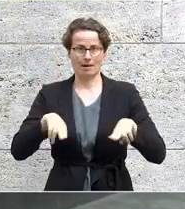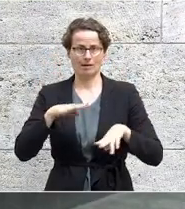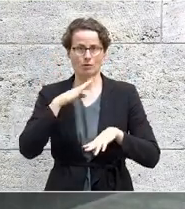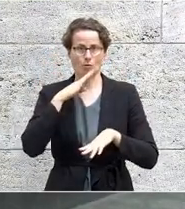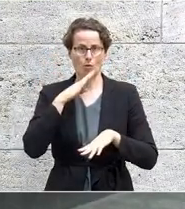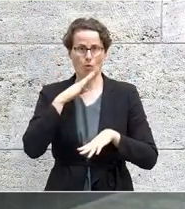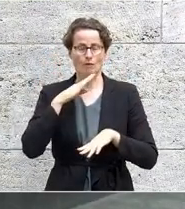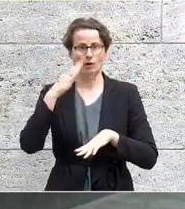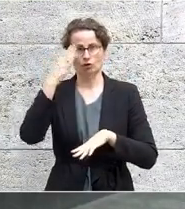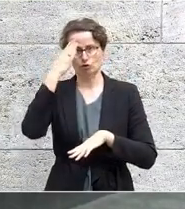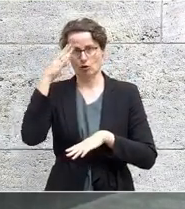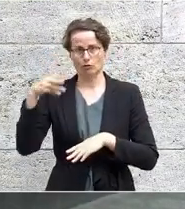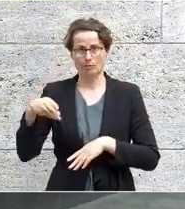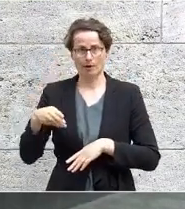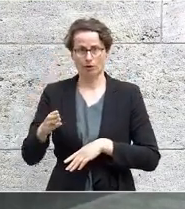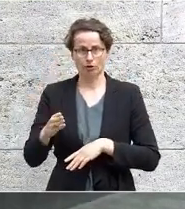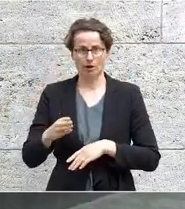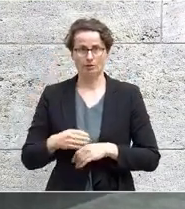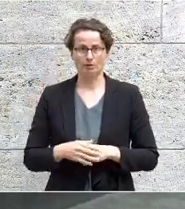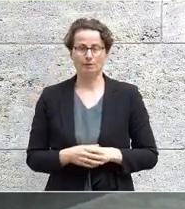der Stauffenbergstraße.